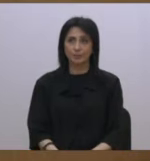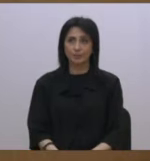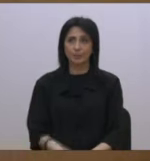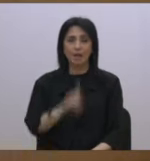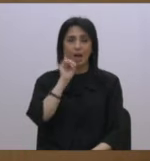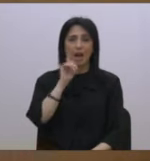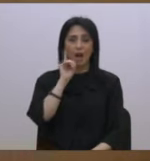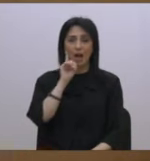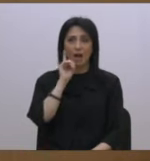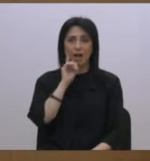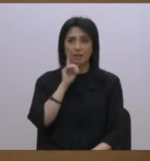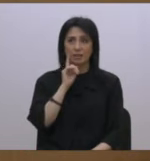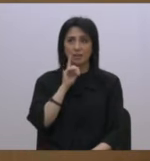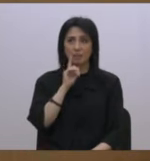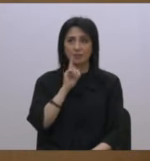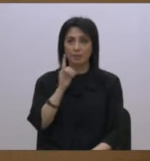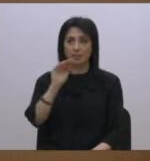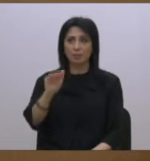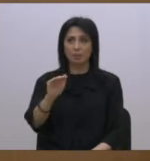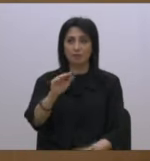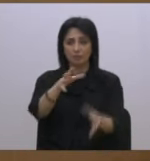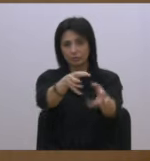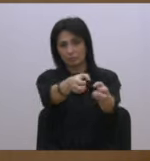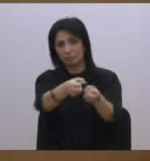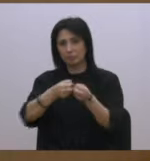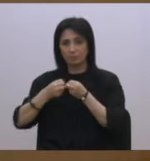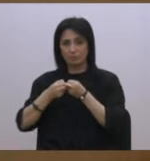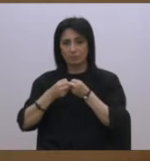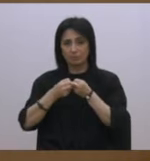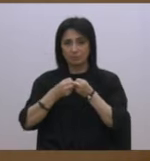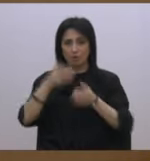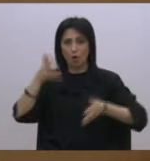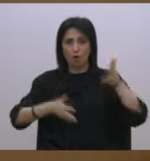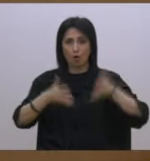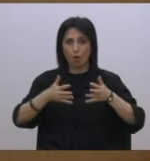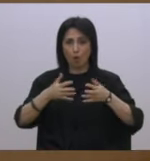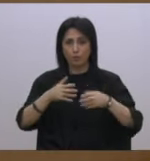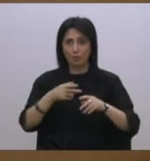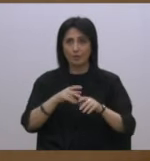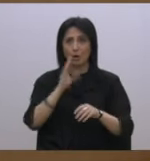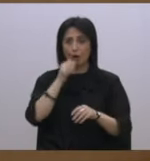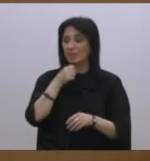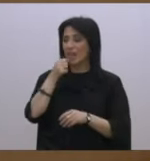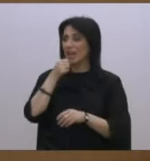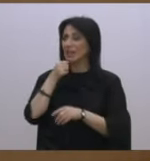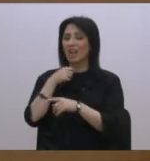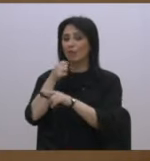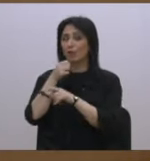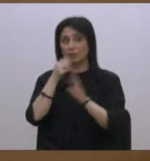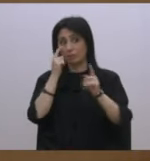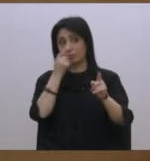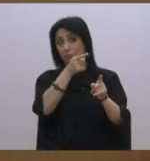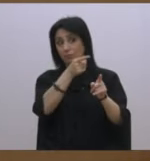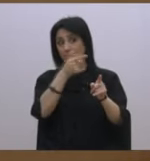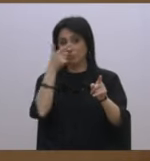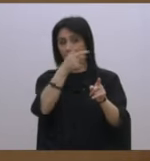Ахал газда. Пауш цитревнен, робокопе би оца интервью с визлеводи акциязе да эспильда би летерши